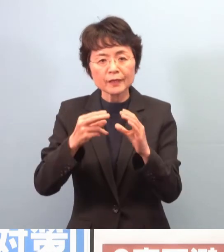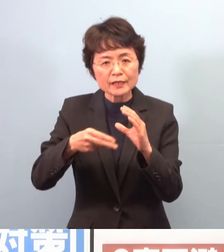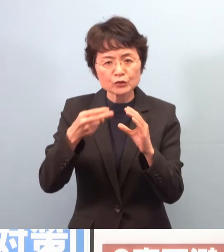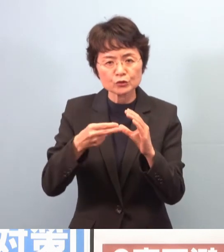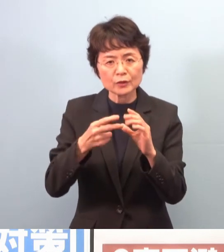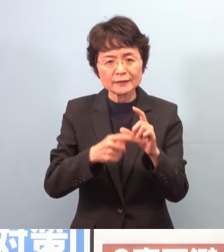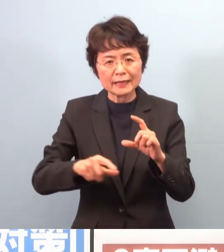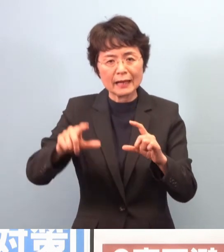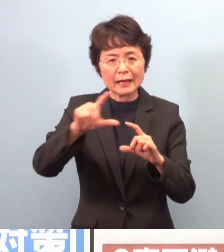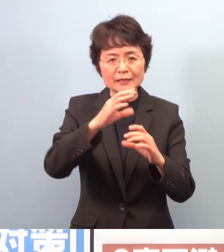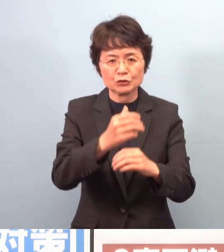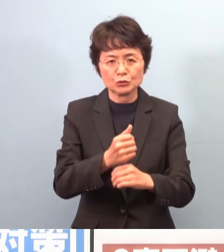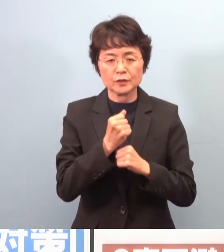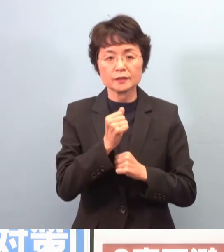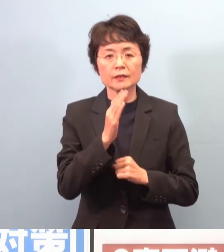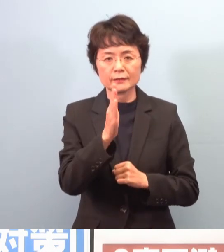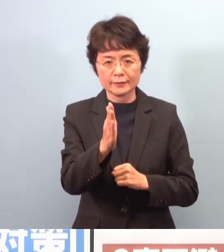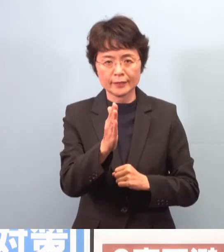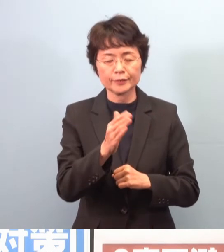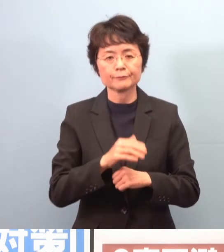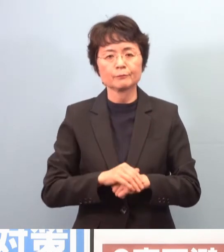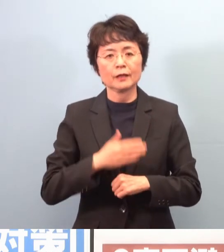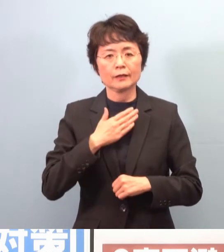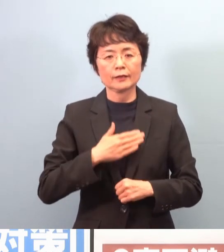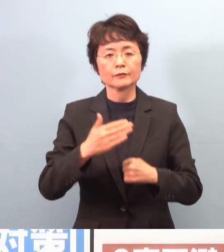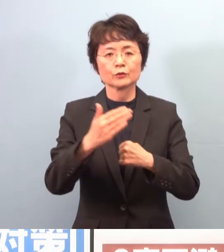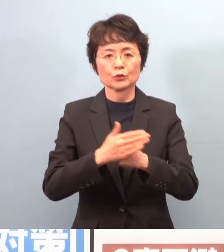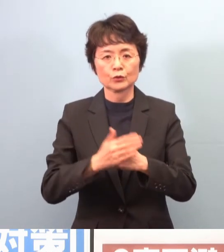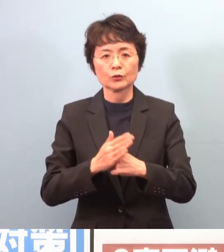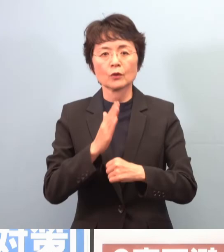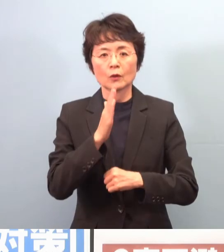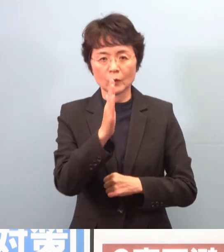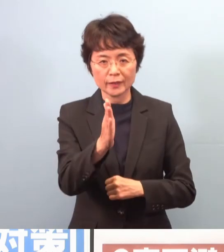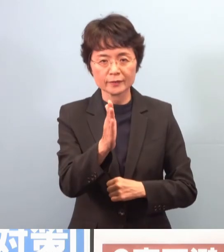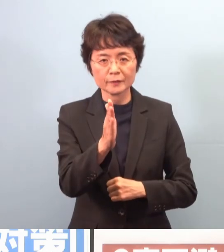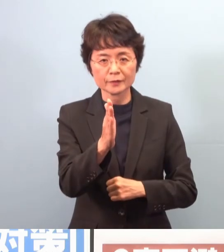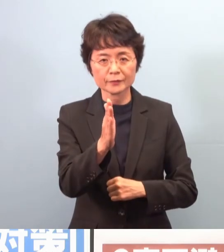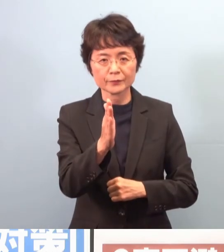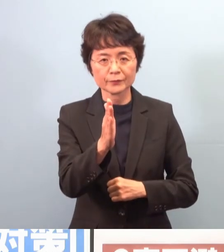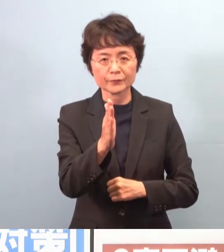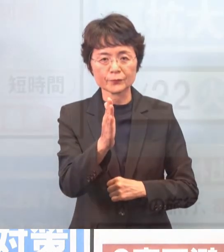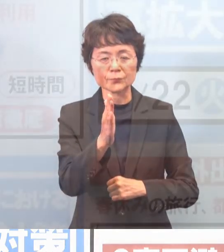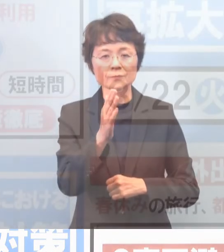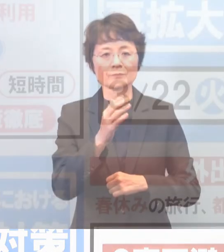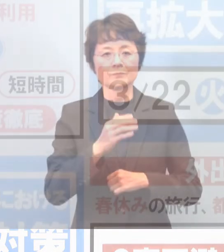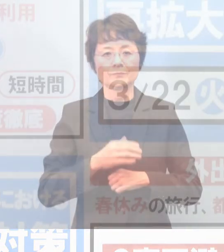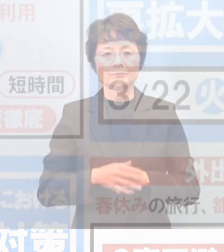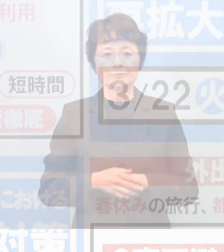ではより徹底してください。ご理解とご協力をお願いいたします。